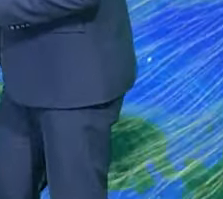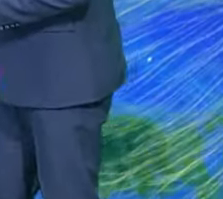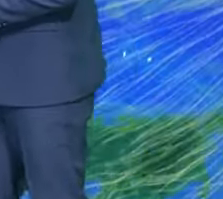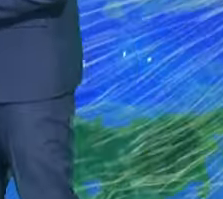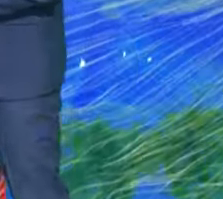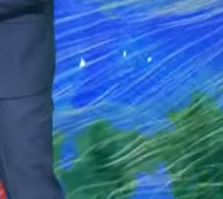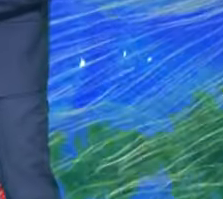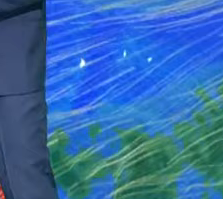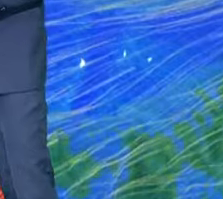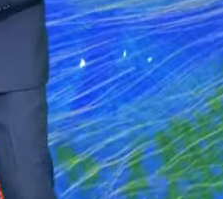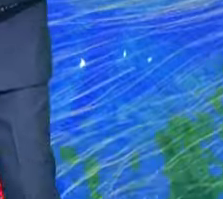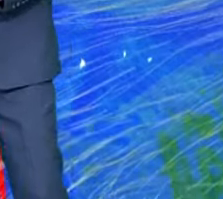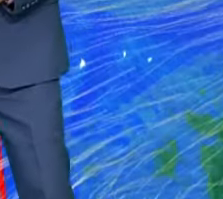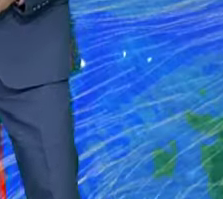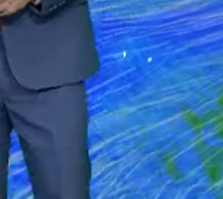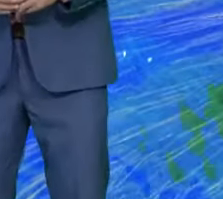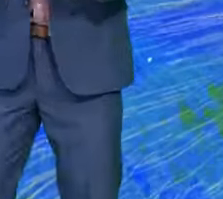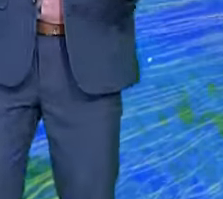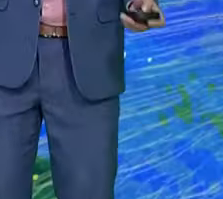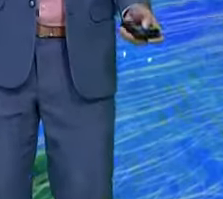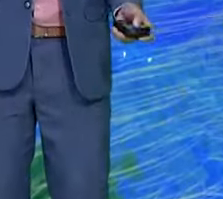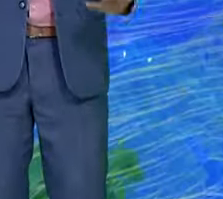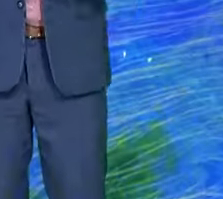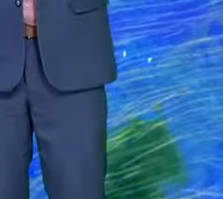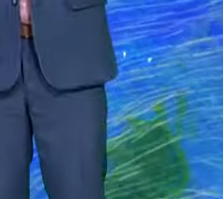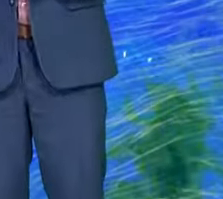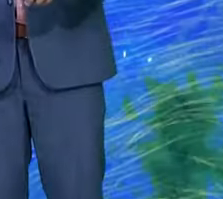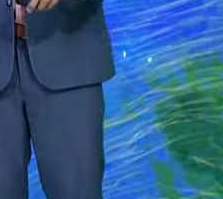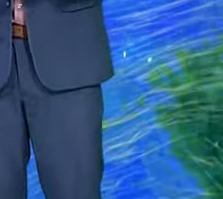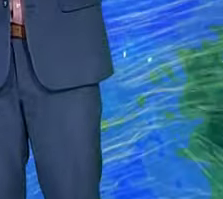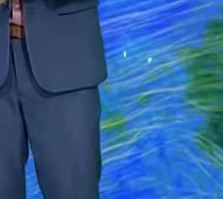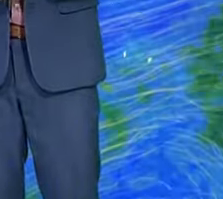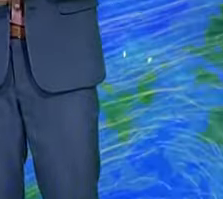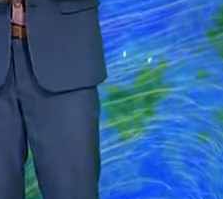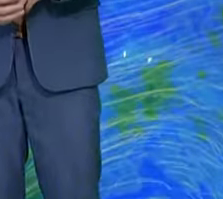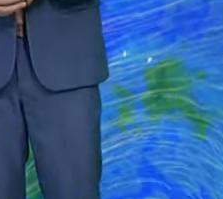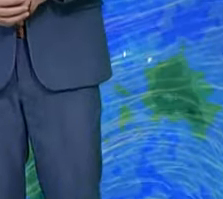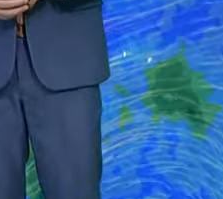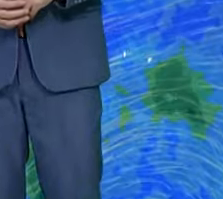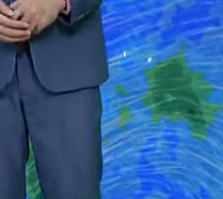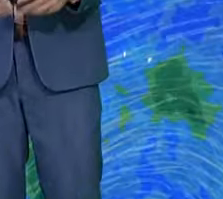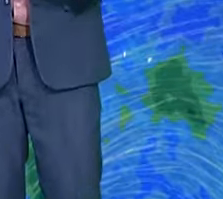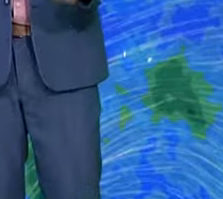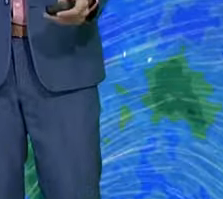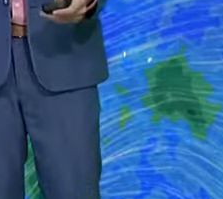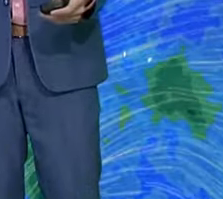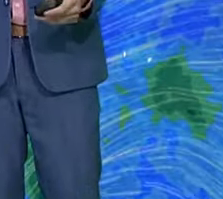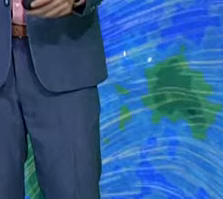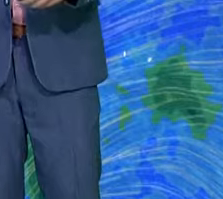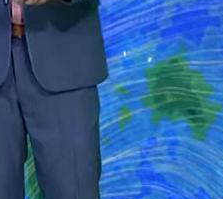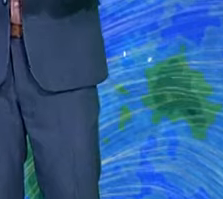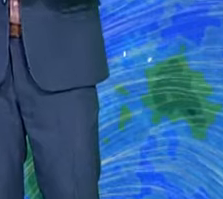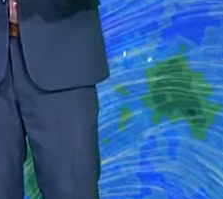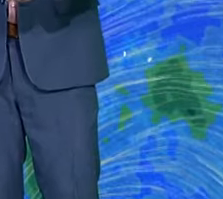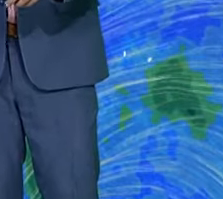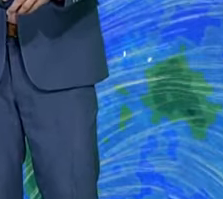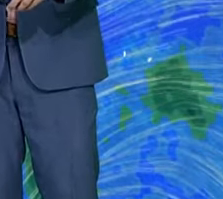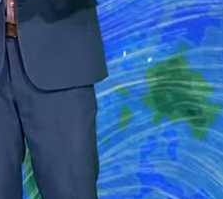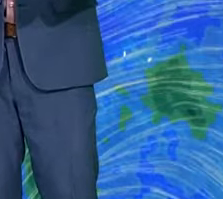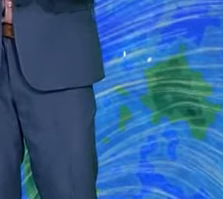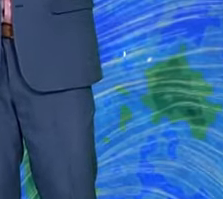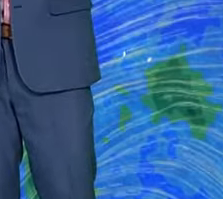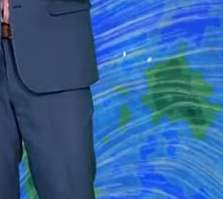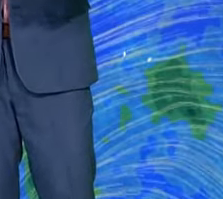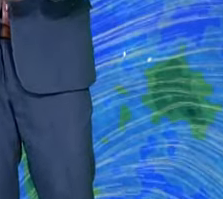iiral sa malaking bahagi ng ating bansa. Kaya asahan po ang mainit at maalinsangang panahon. Wala rin nakikitang panibagong sama ng